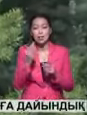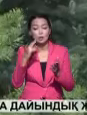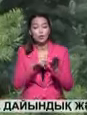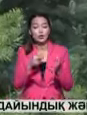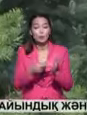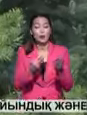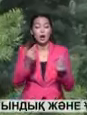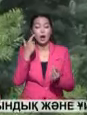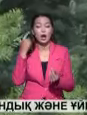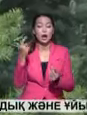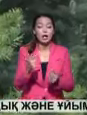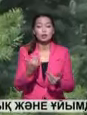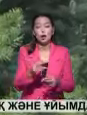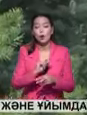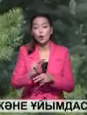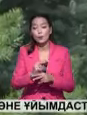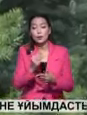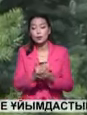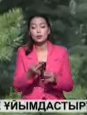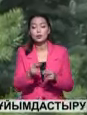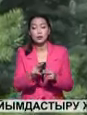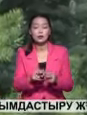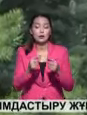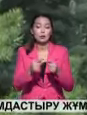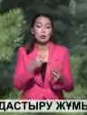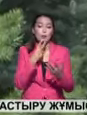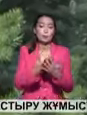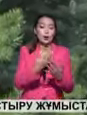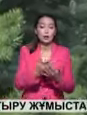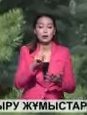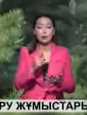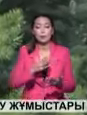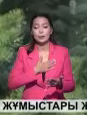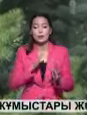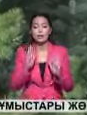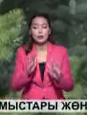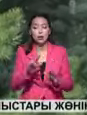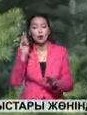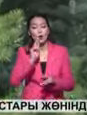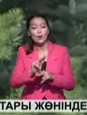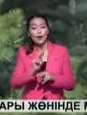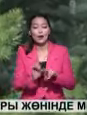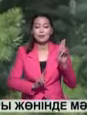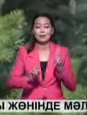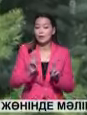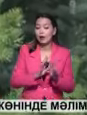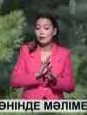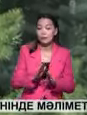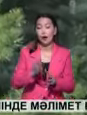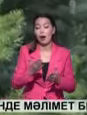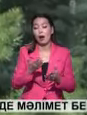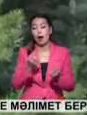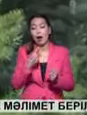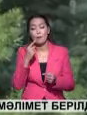қаржылық сауаттылыққа үйрету, құқықты білікті көмек көрсету. Өйткені бізде тек қана сабақ теория ғана емес қаржылық сауаттылыққа